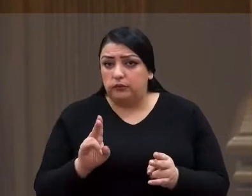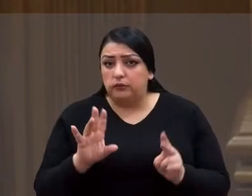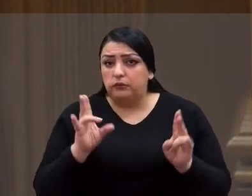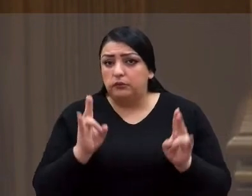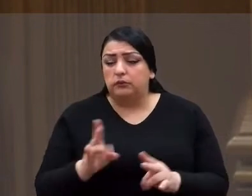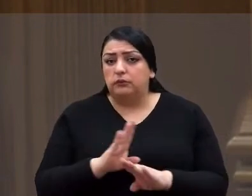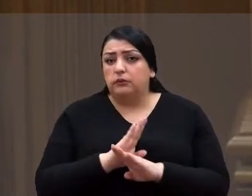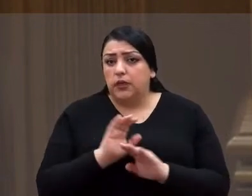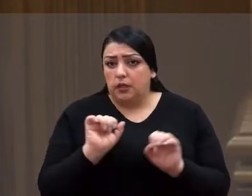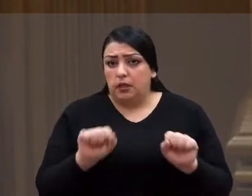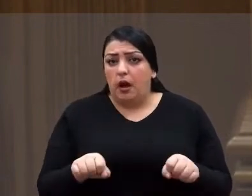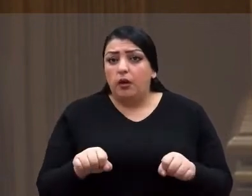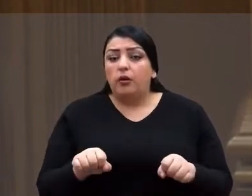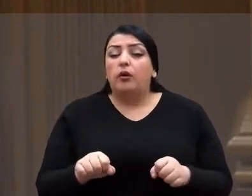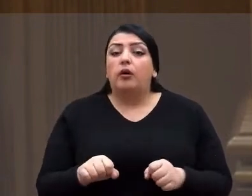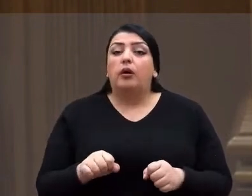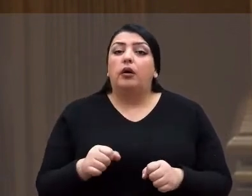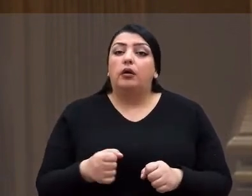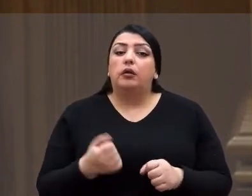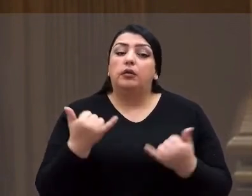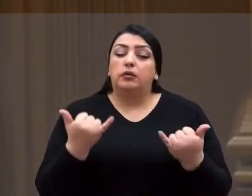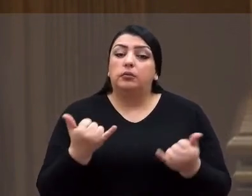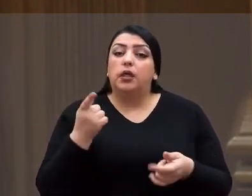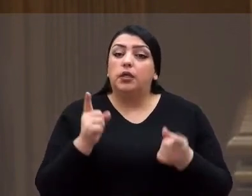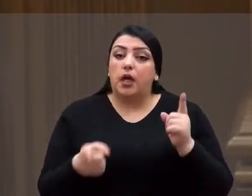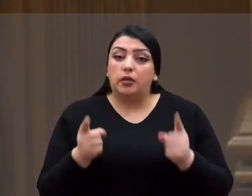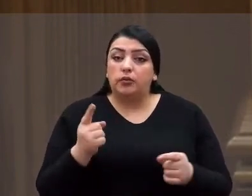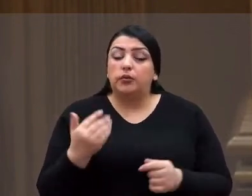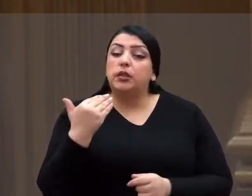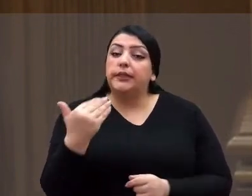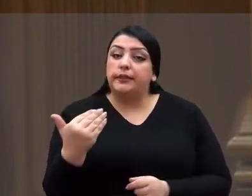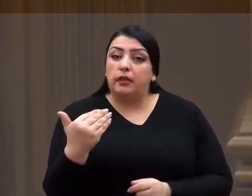այդվում։ Իրականում իր